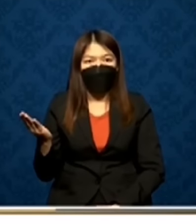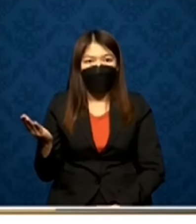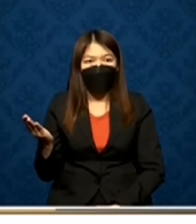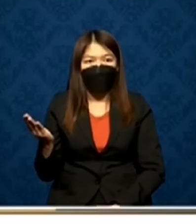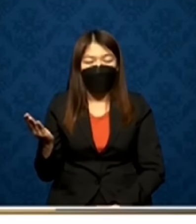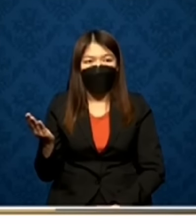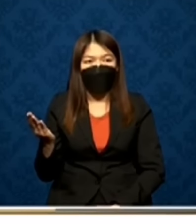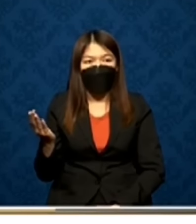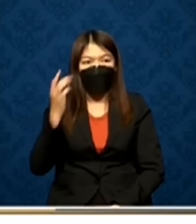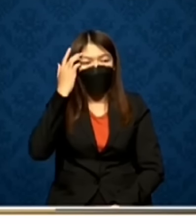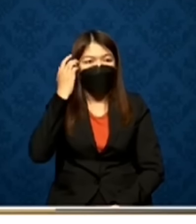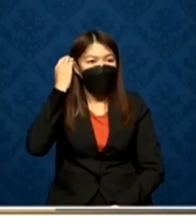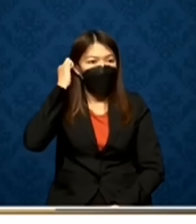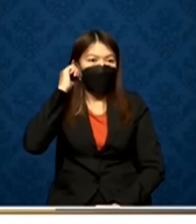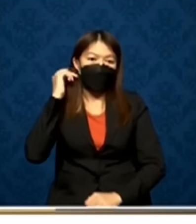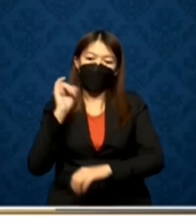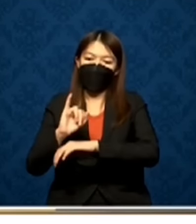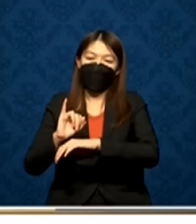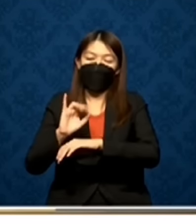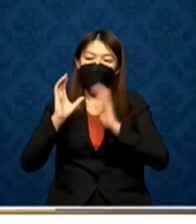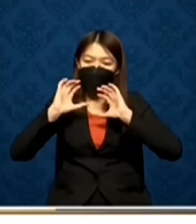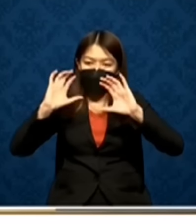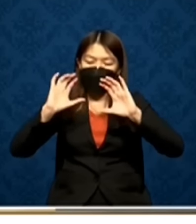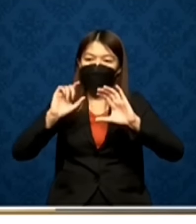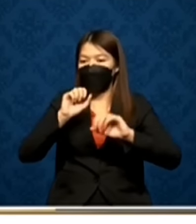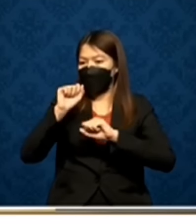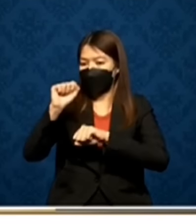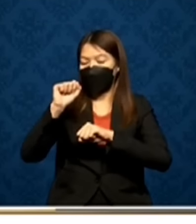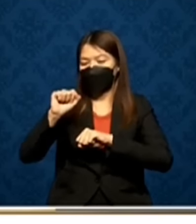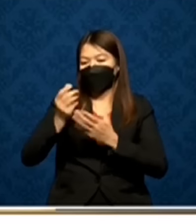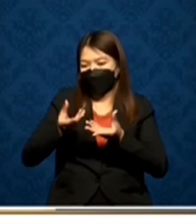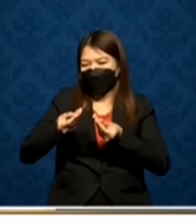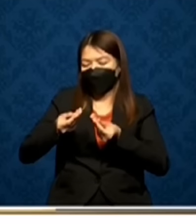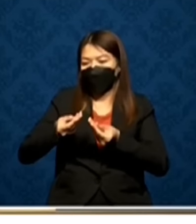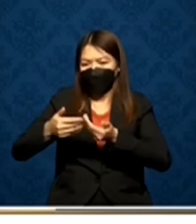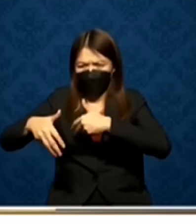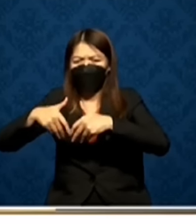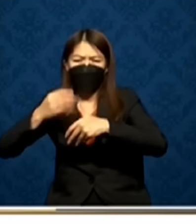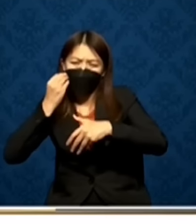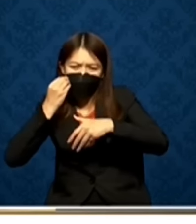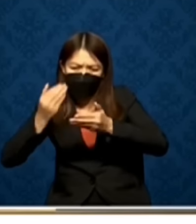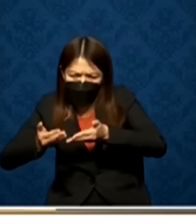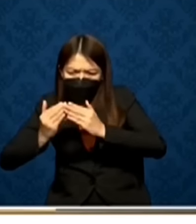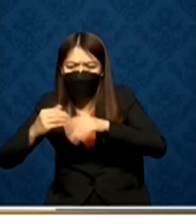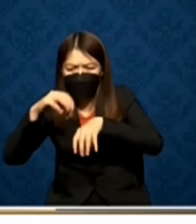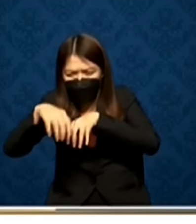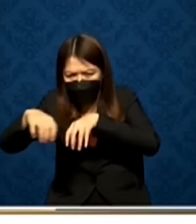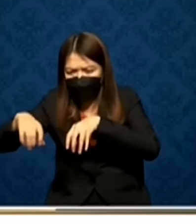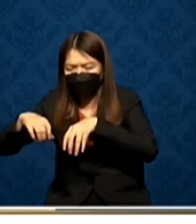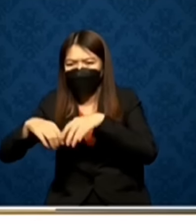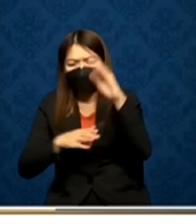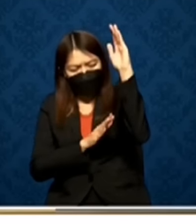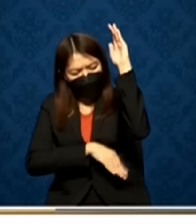รัฐไปประกาศทับที่ประชาชนบางชุมชนโดยเฉพาะชุมชนในจังหวัดน